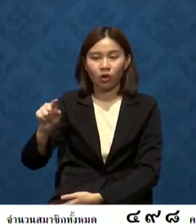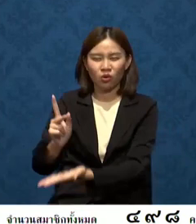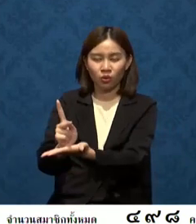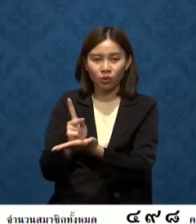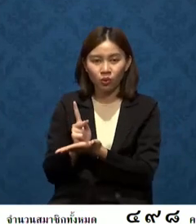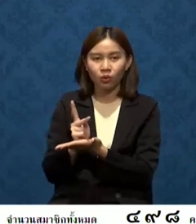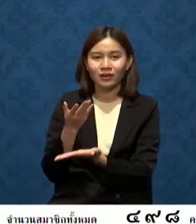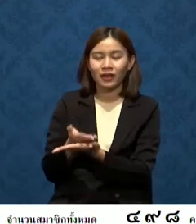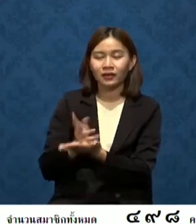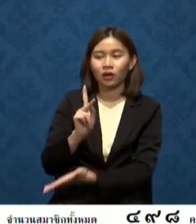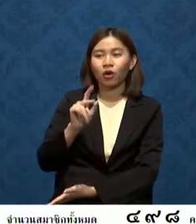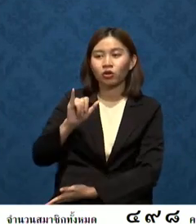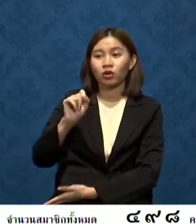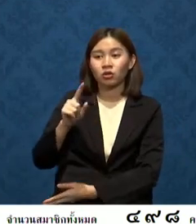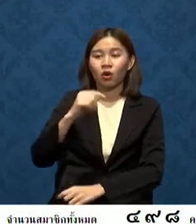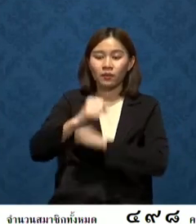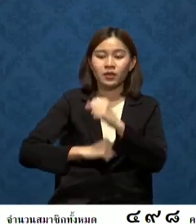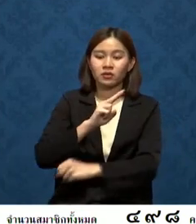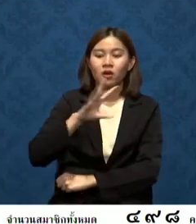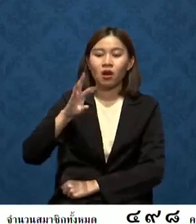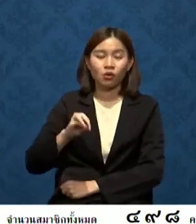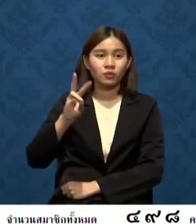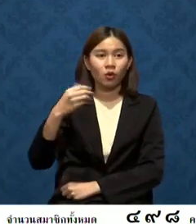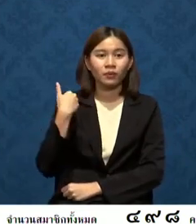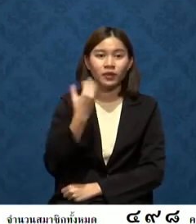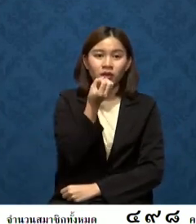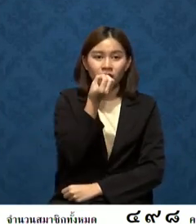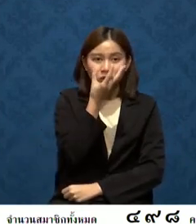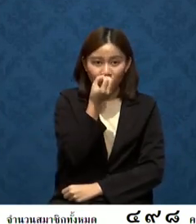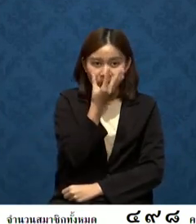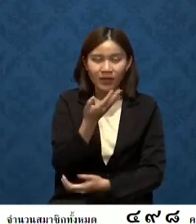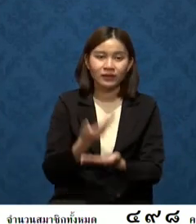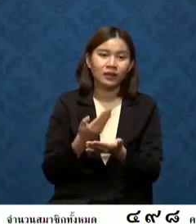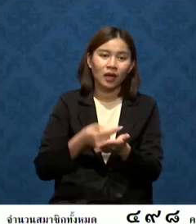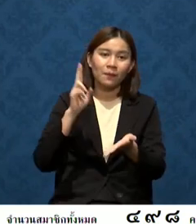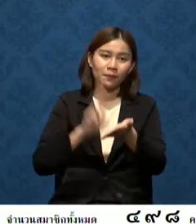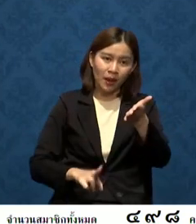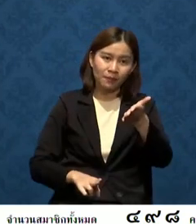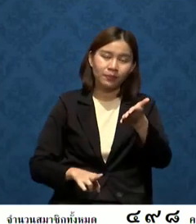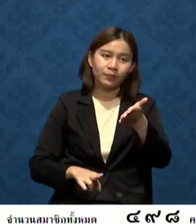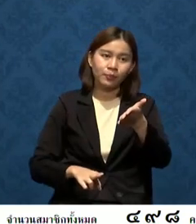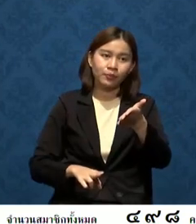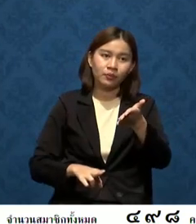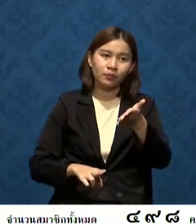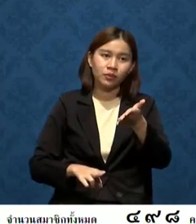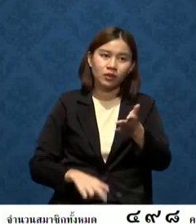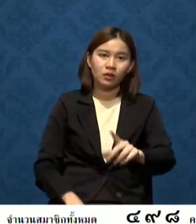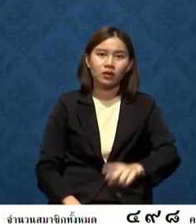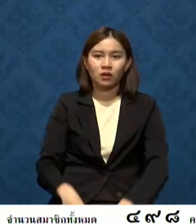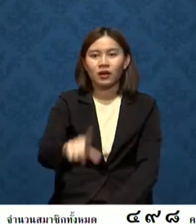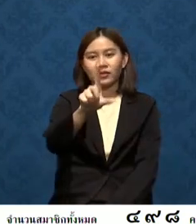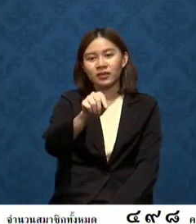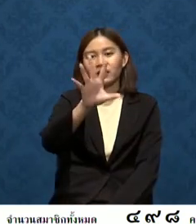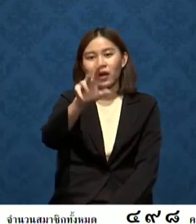การกู้เงินกยศก่อนปี 66ก็มีดอกเบี้ยและเบี้ยปรับจำนวนร้อยละ